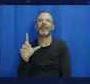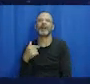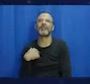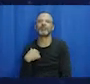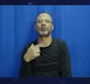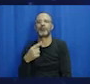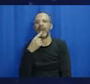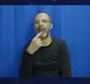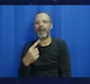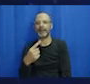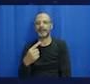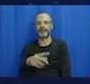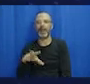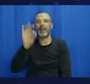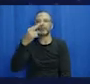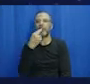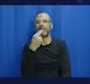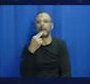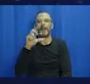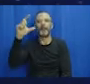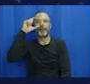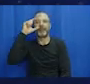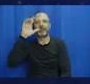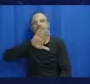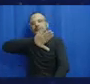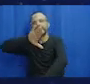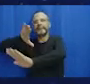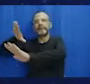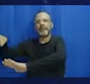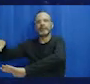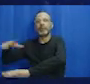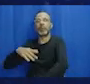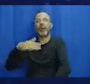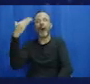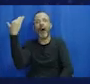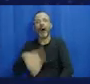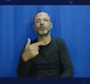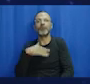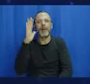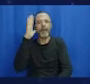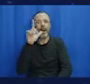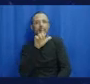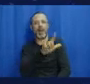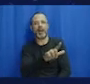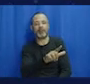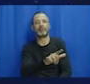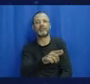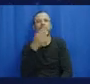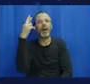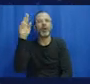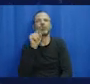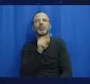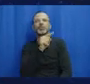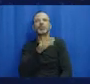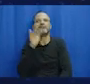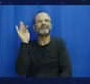بدي اقول لك اياه عشان لك حلول. اول شيء بن كفير حط لي اياه على جانب، هو اخر شخص انا ممكن اصدقه وامن بافكاره، وهو